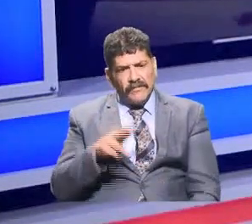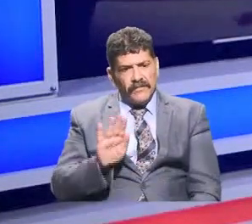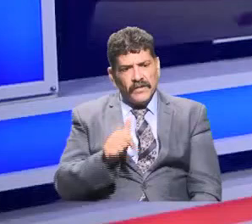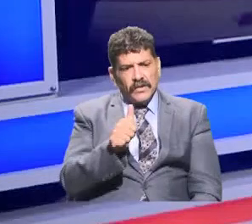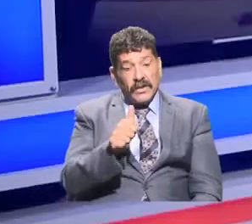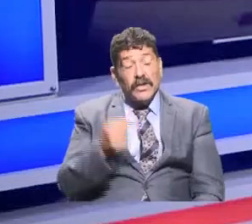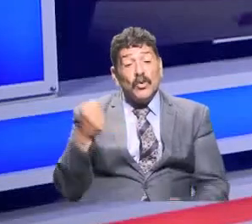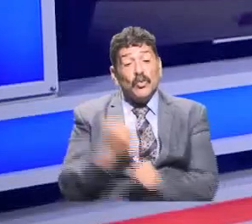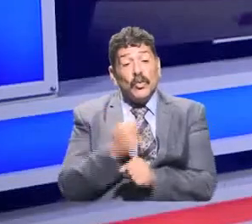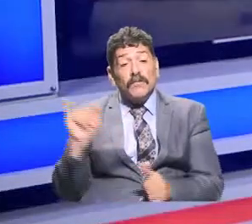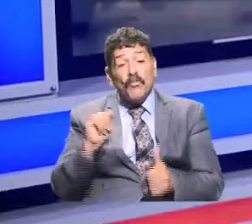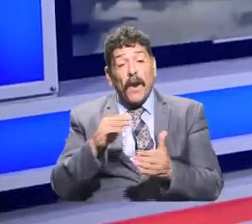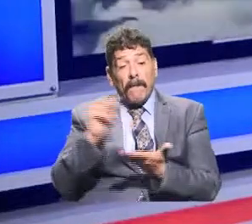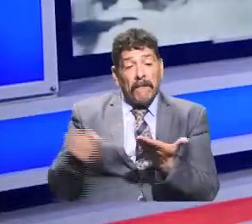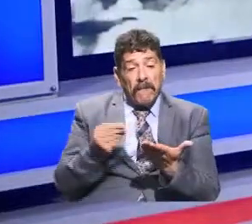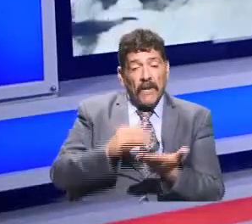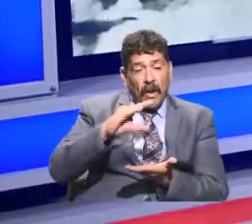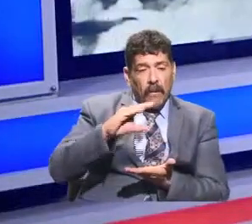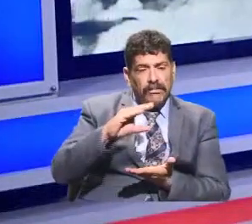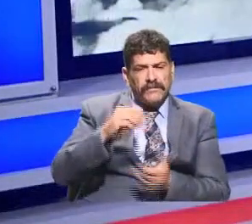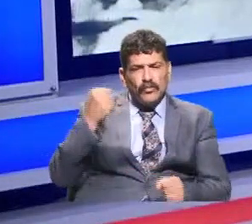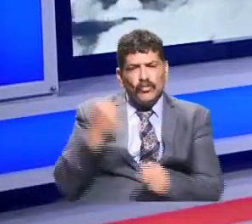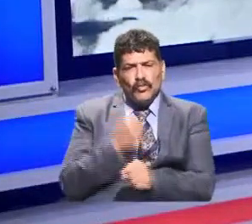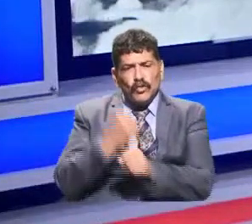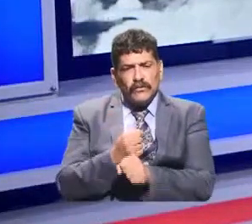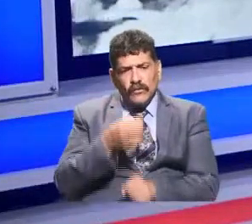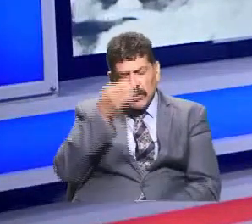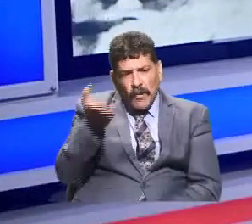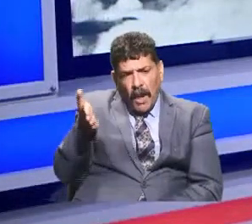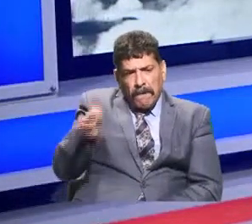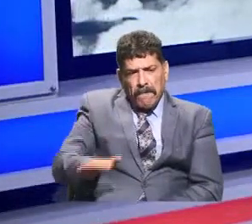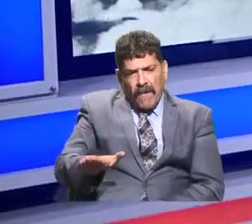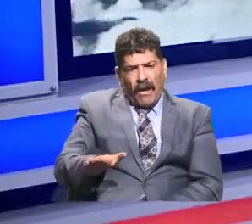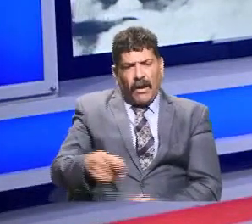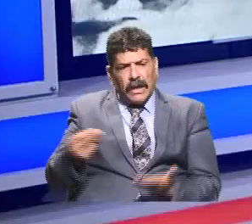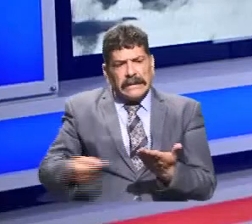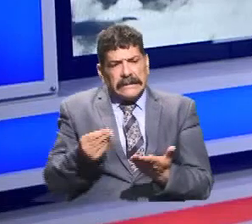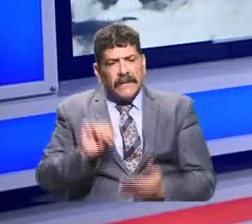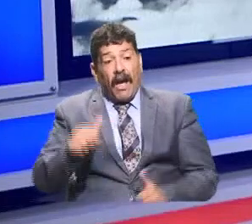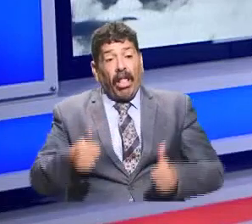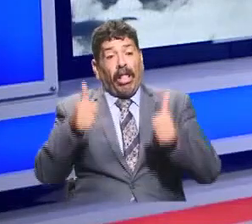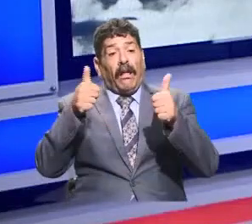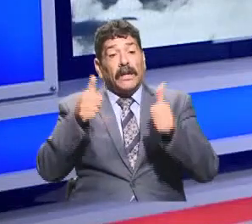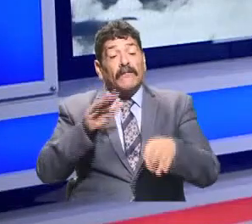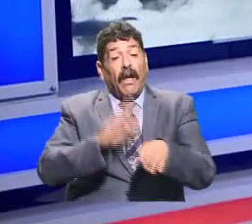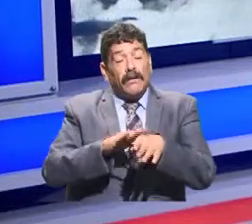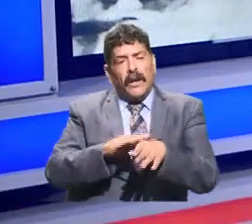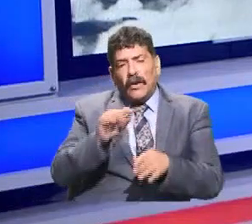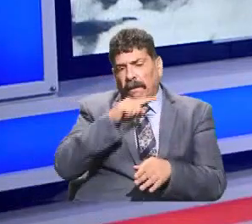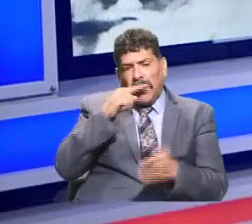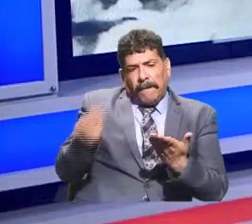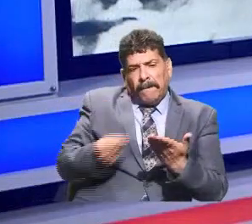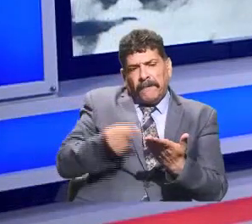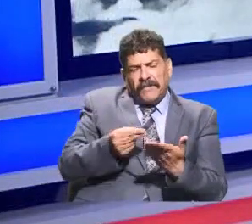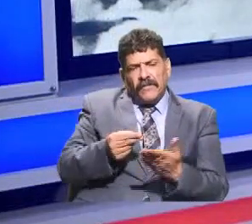كانت اهم روايه كتبها غسان كنفاني موته روايه كتبها بدمه حيث وصف